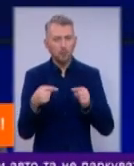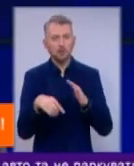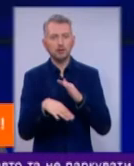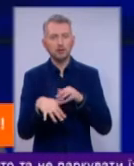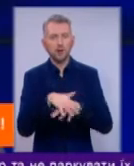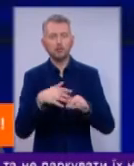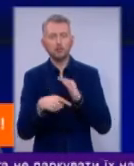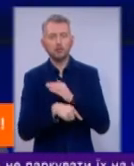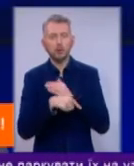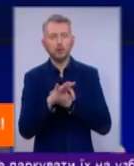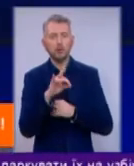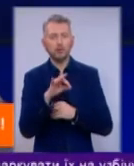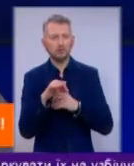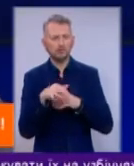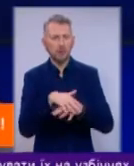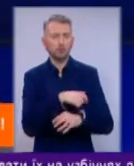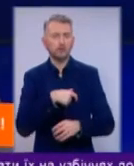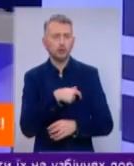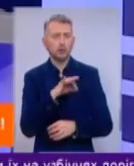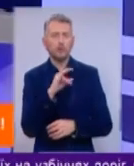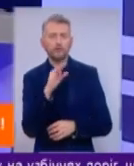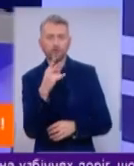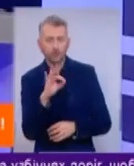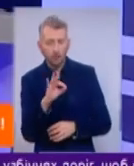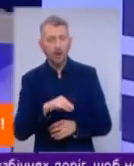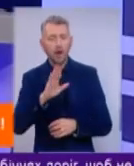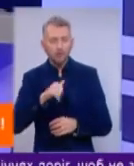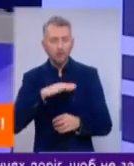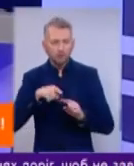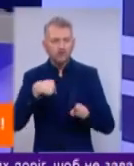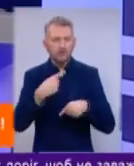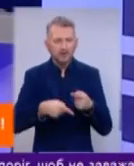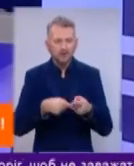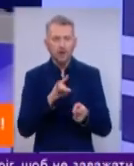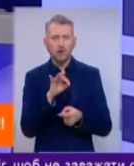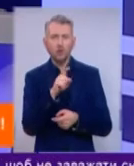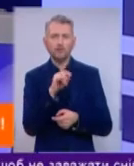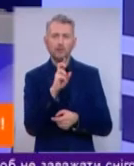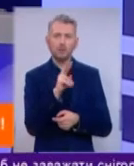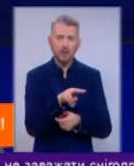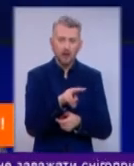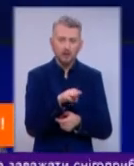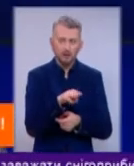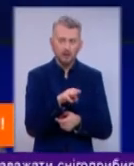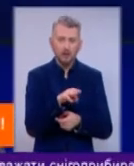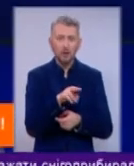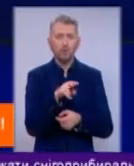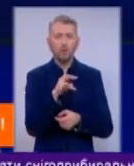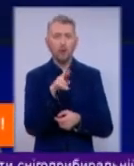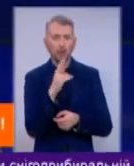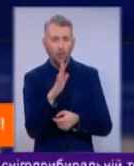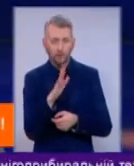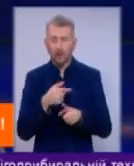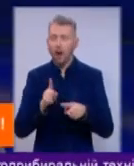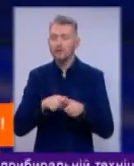депутата Онищенка. І окрім того, за тим вже йшло фігуранти інших справ. Розенблат і Поляков. Цей суд, про який ми